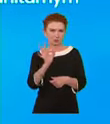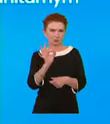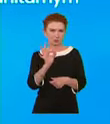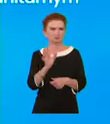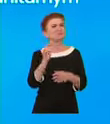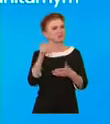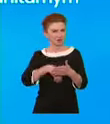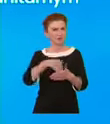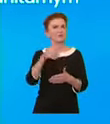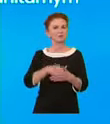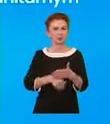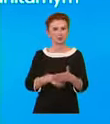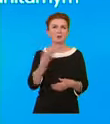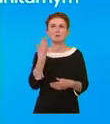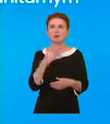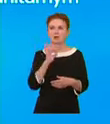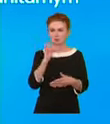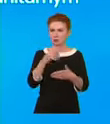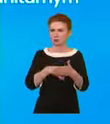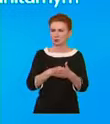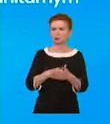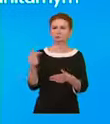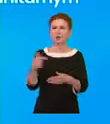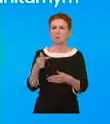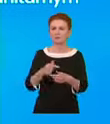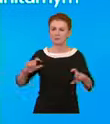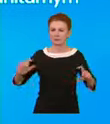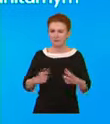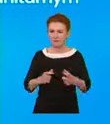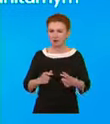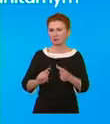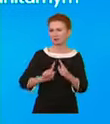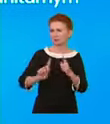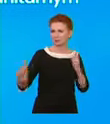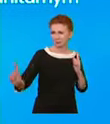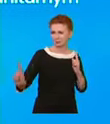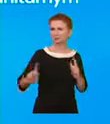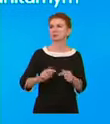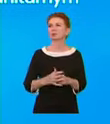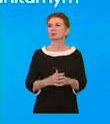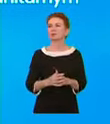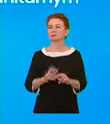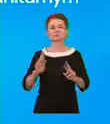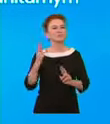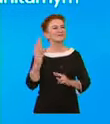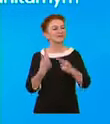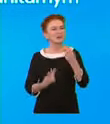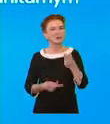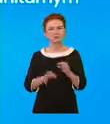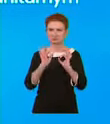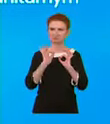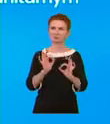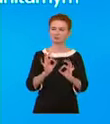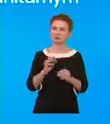i na obowiązek kwarantan, i na obowiązek dystansowania społecznego, i reaguje we właściwy sposób na